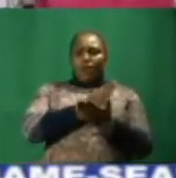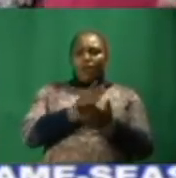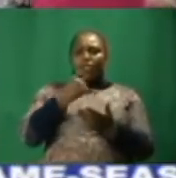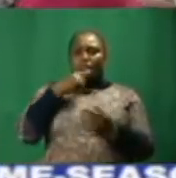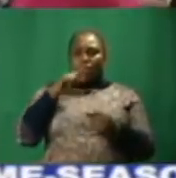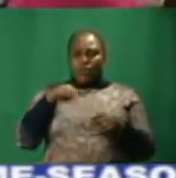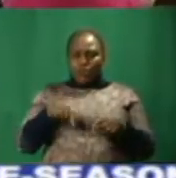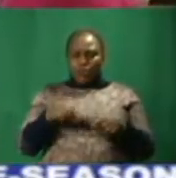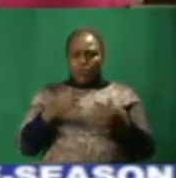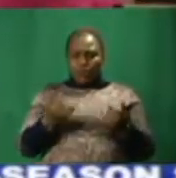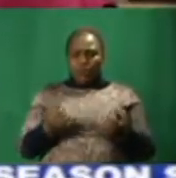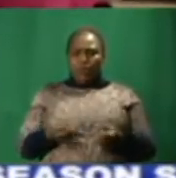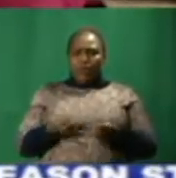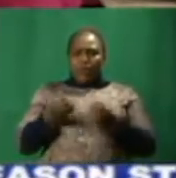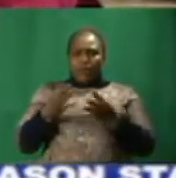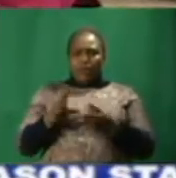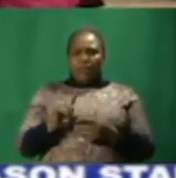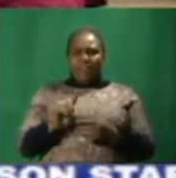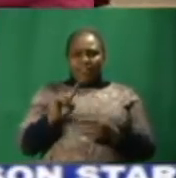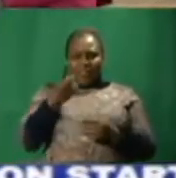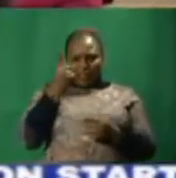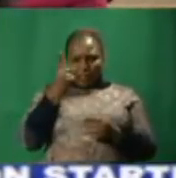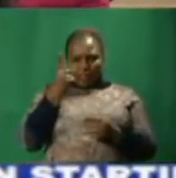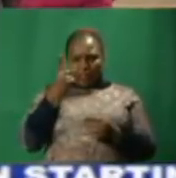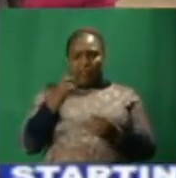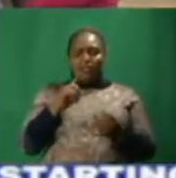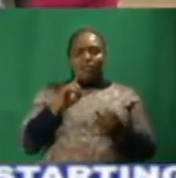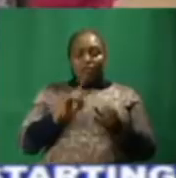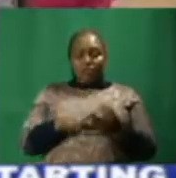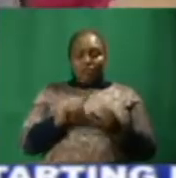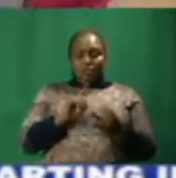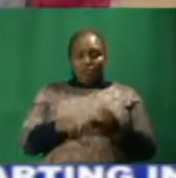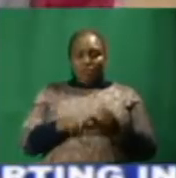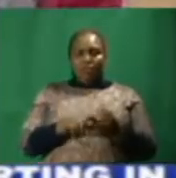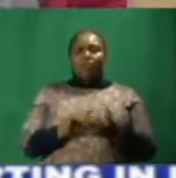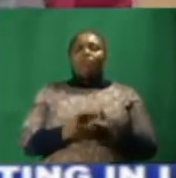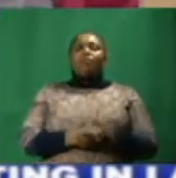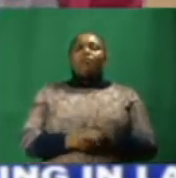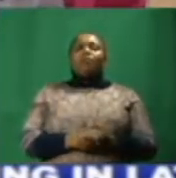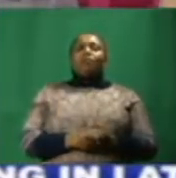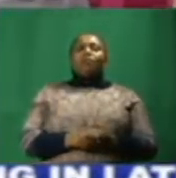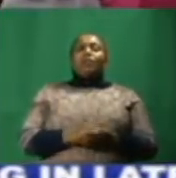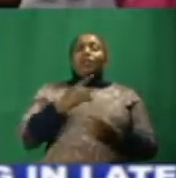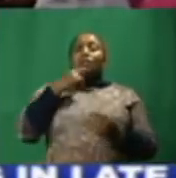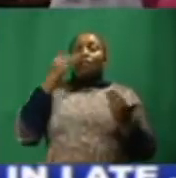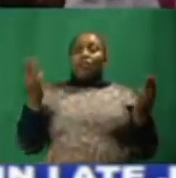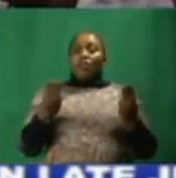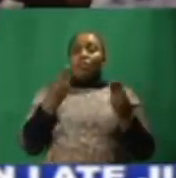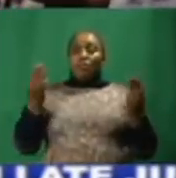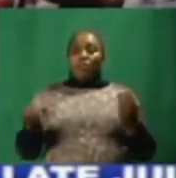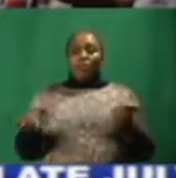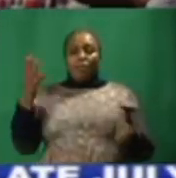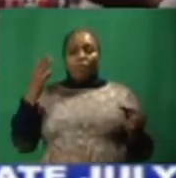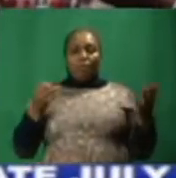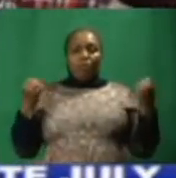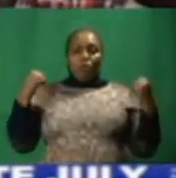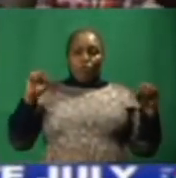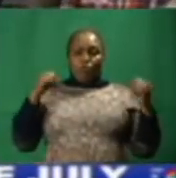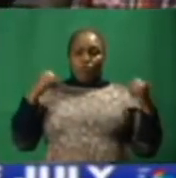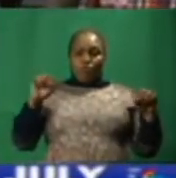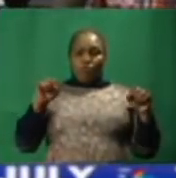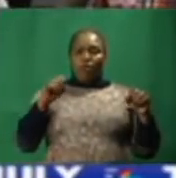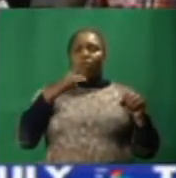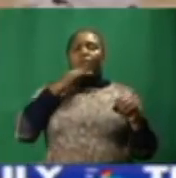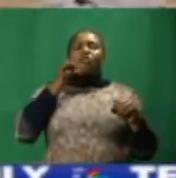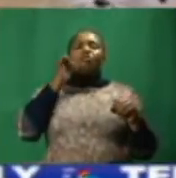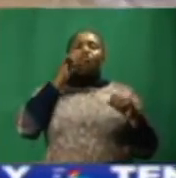lamuhla bekumukeliswa sicheme sekucala nesesibili. Uthi laba labasuse lomsindvo bantfu labasha. Dlamini